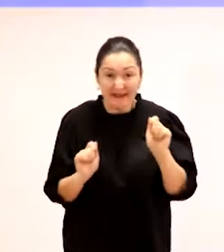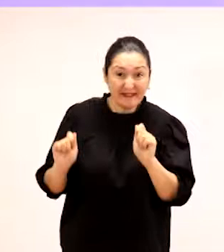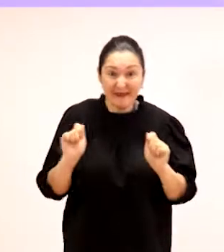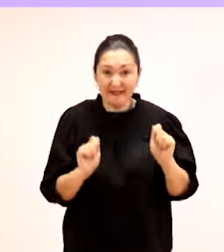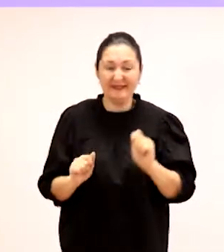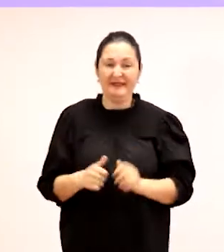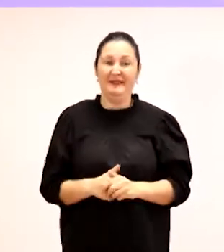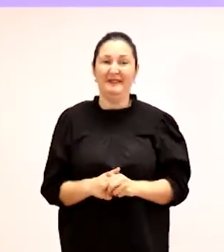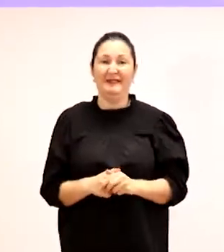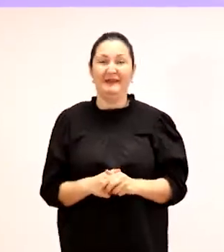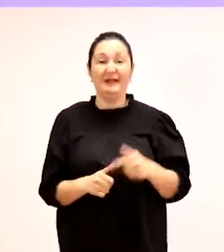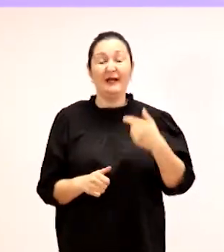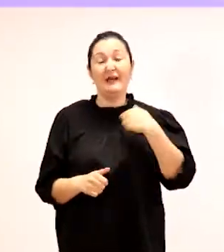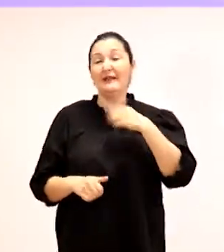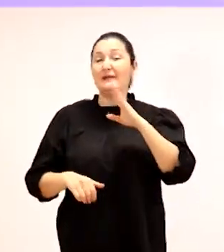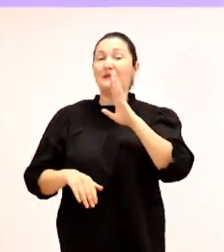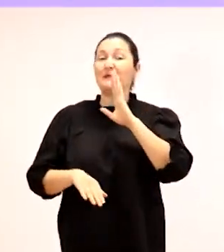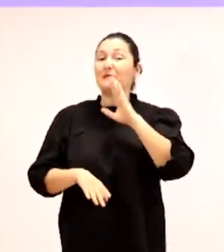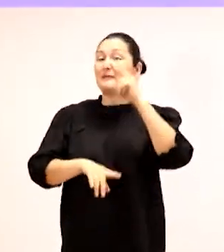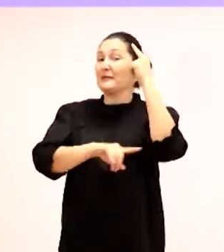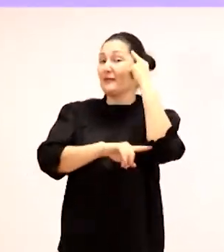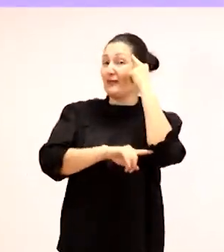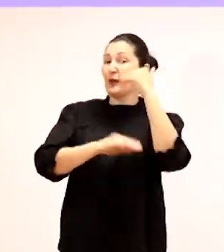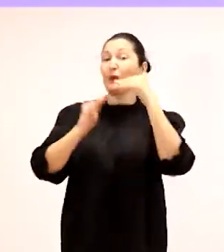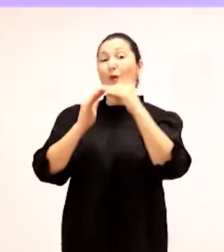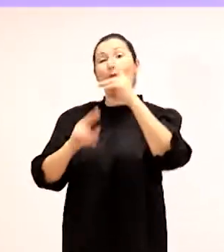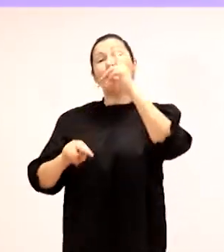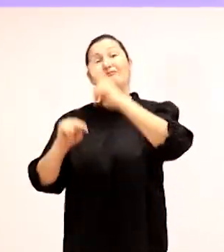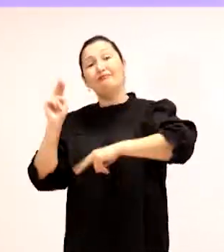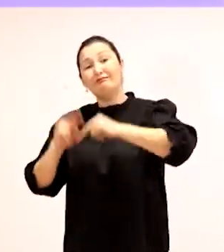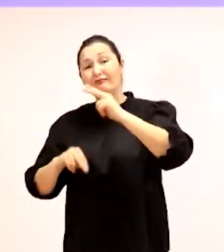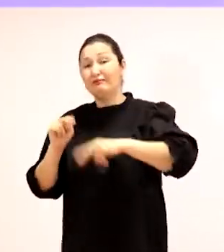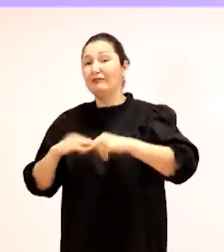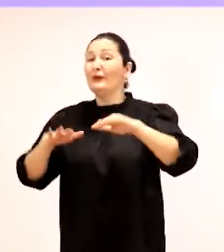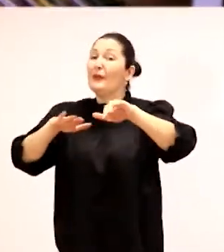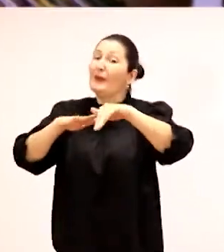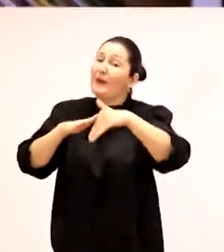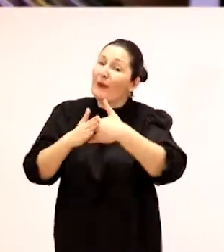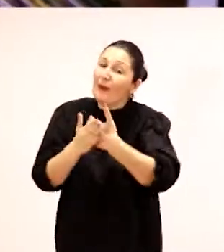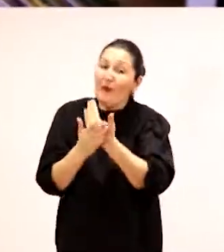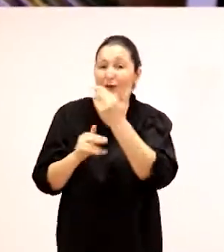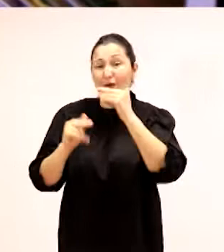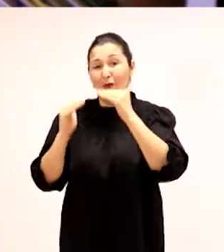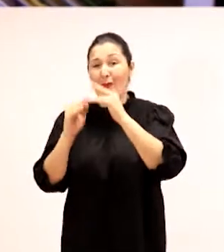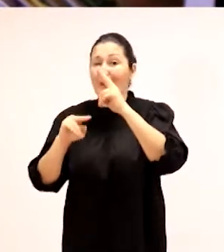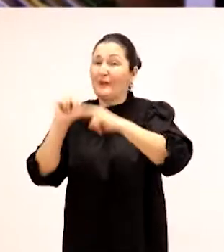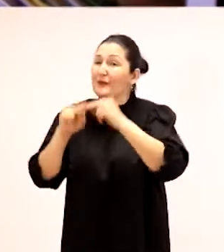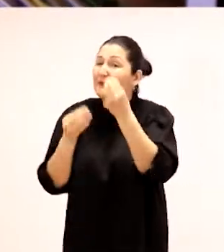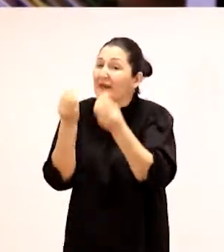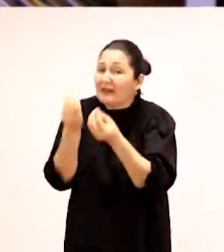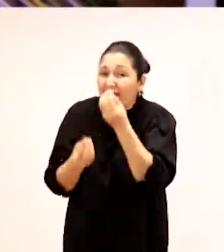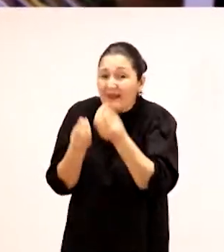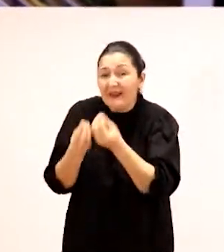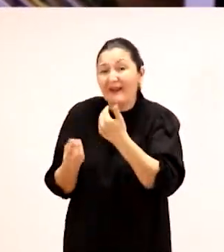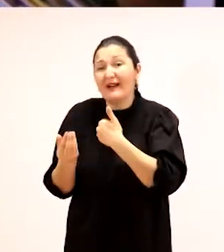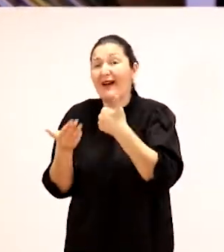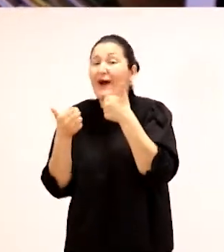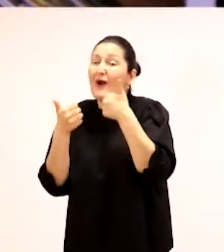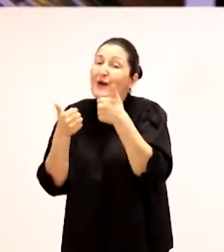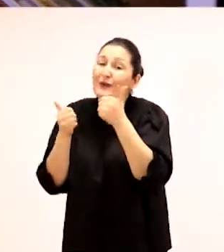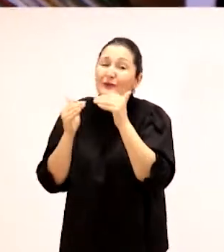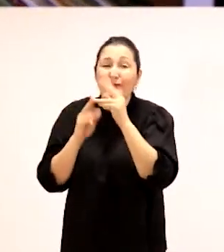Хай, я хотела построить дом. Новый дом, хороший дом.